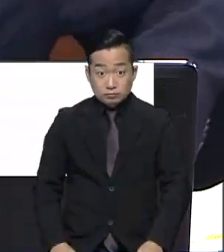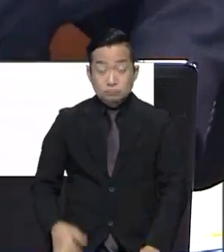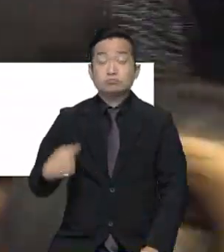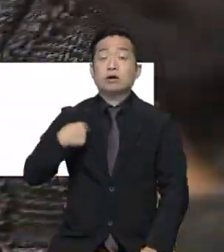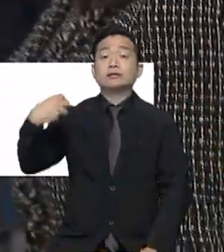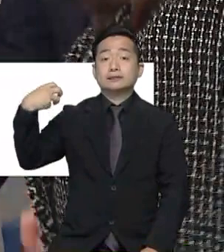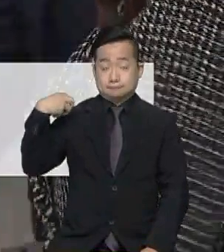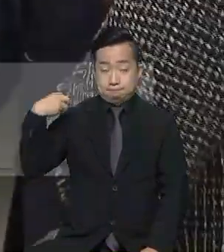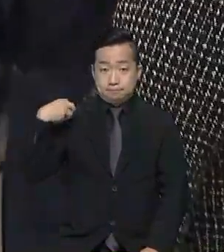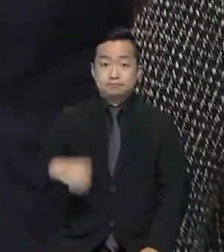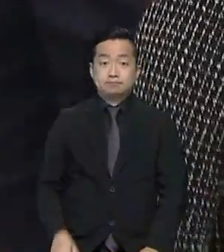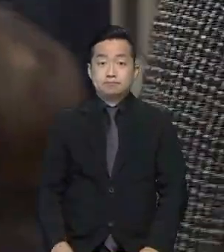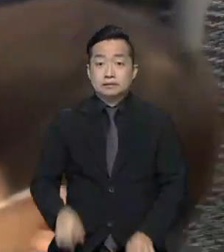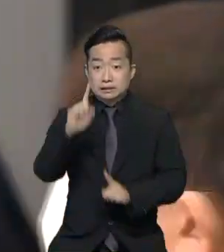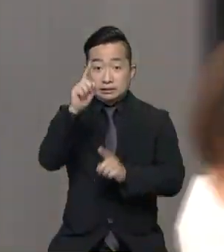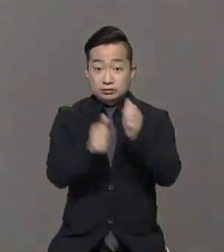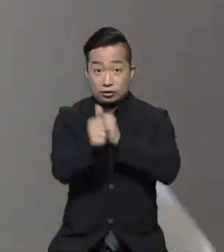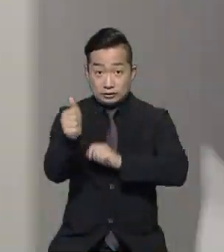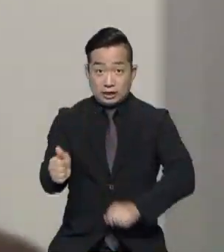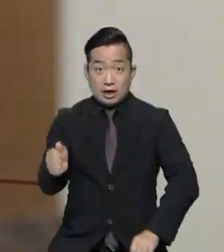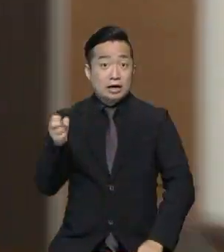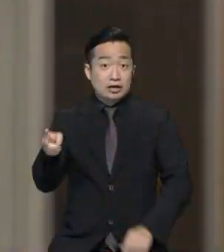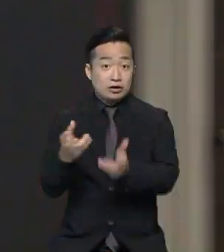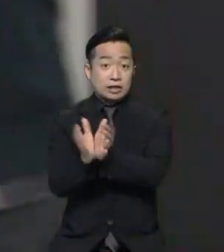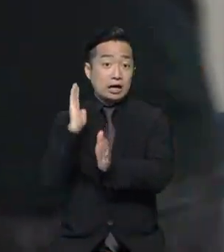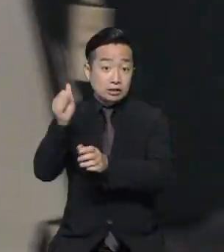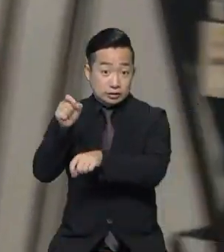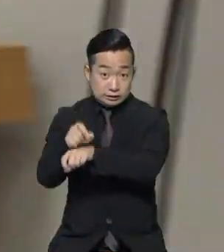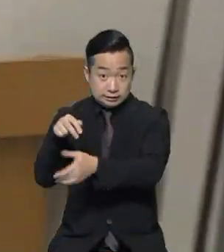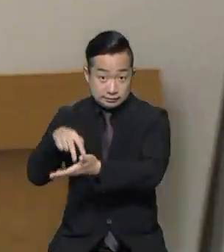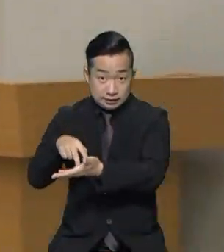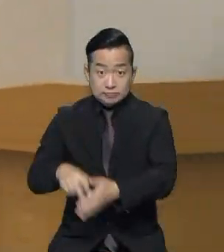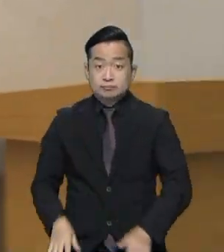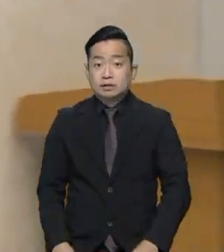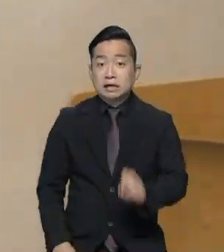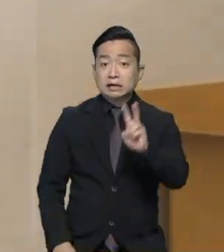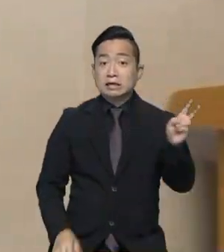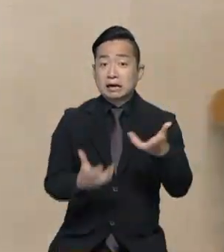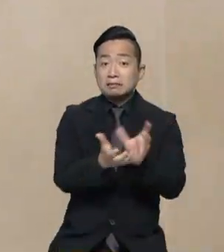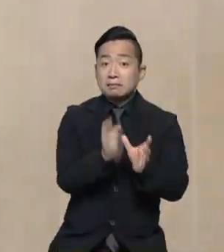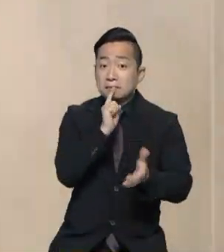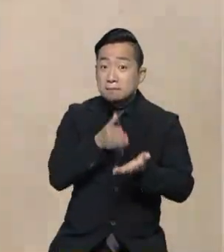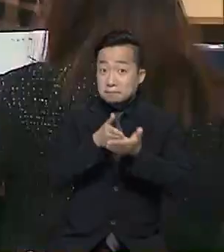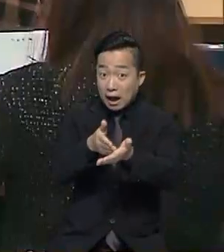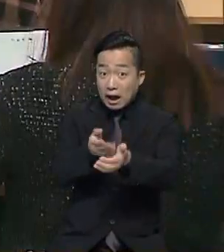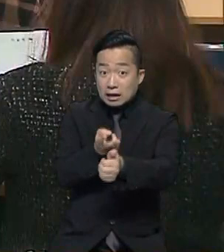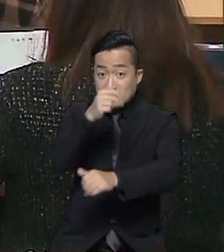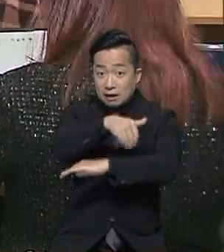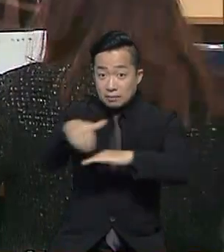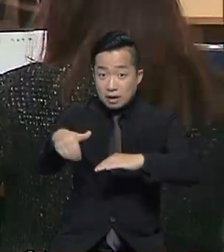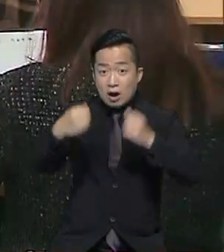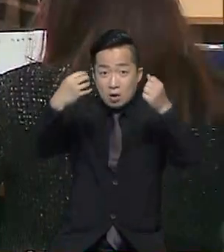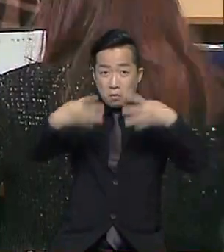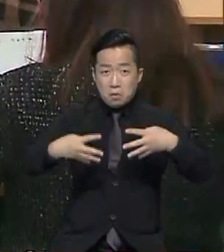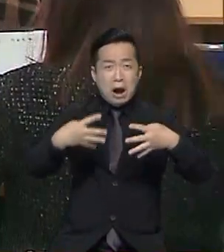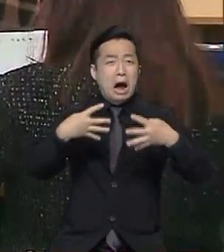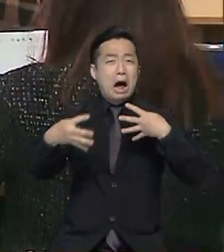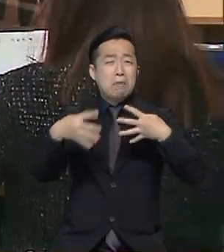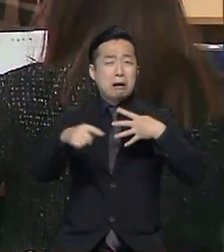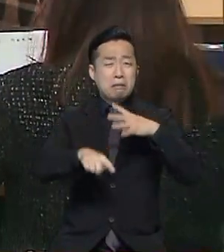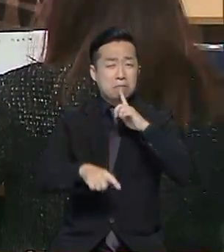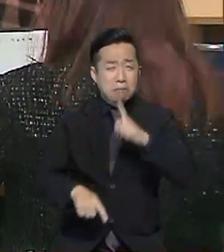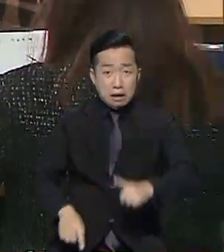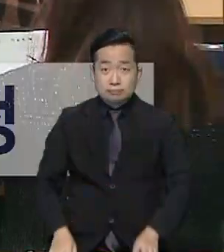책임지겠습니다. 예. 이 위원장과 여당, 대통령실은 야권이 주장하는 탄핵 사유는 요건도 갖추지 못했다고